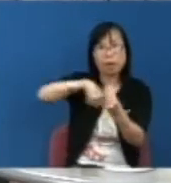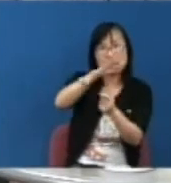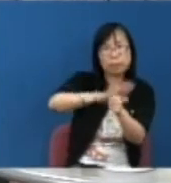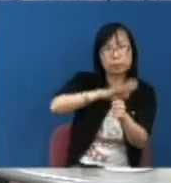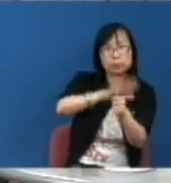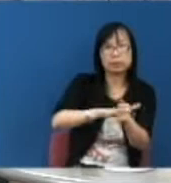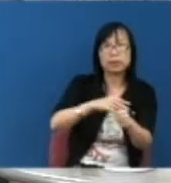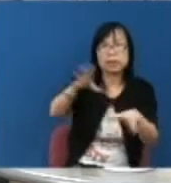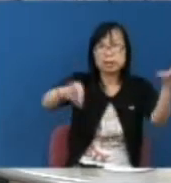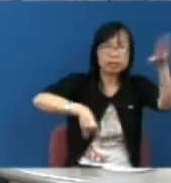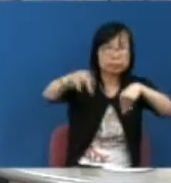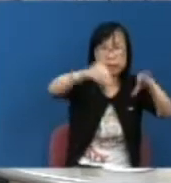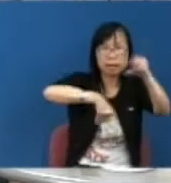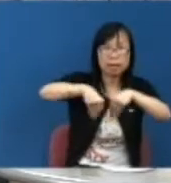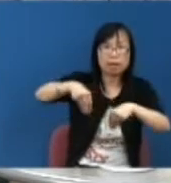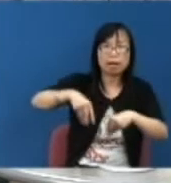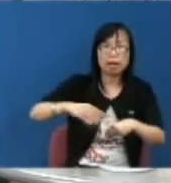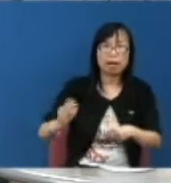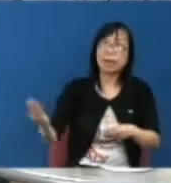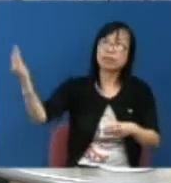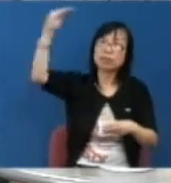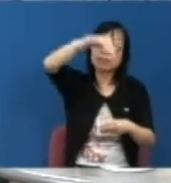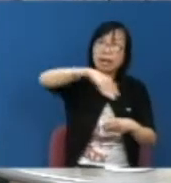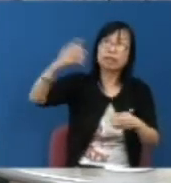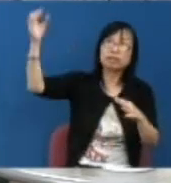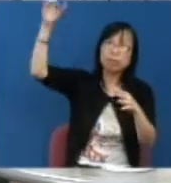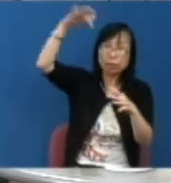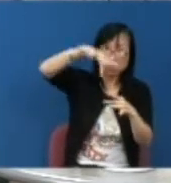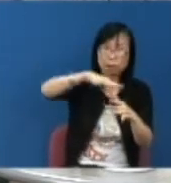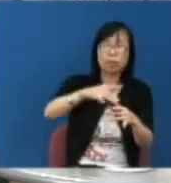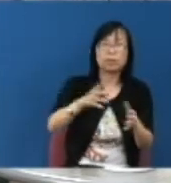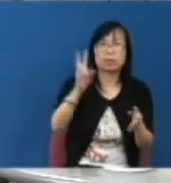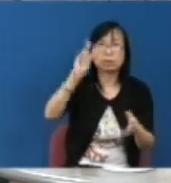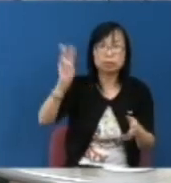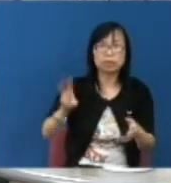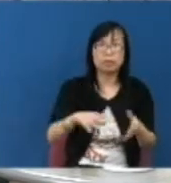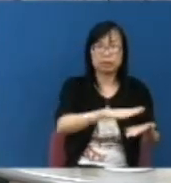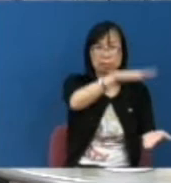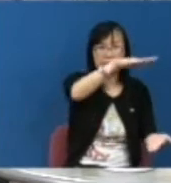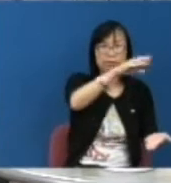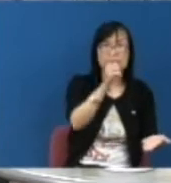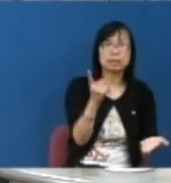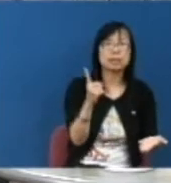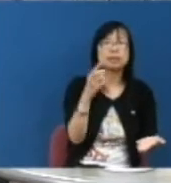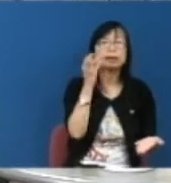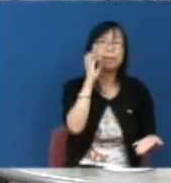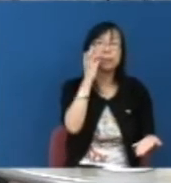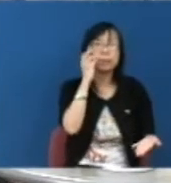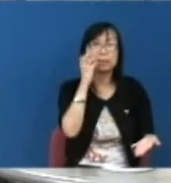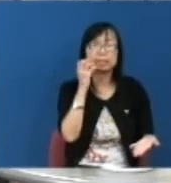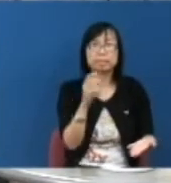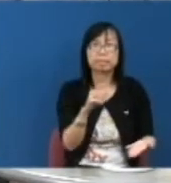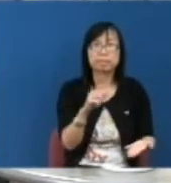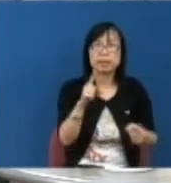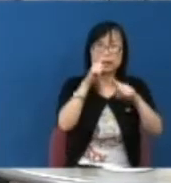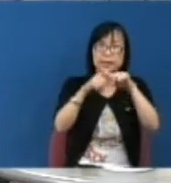係直情係收集喺個山流落嚟嘅水咧，其實個缸咧唔需要太大嘅，係一米深